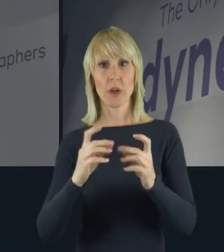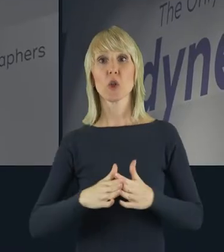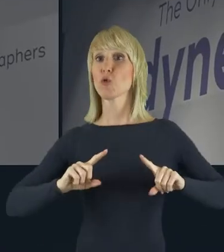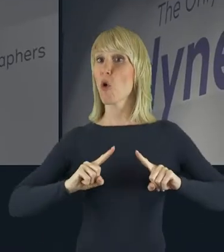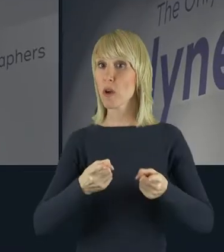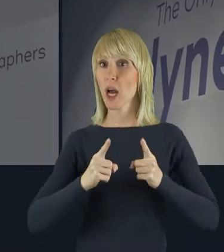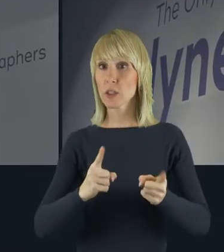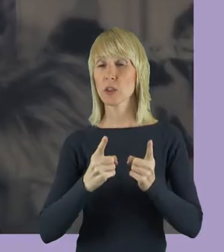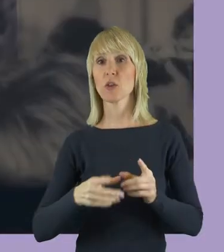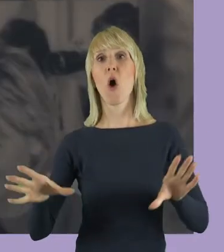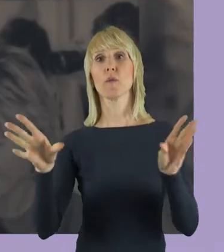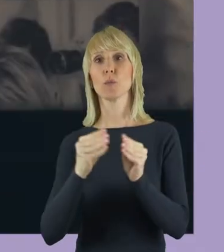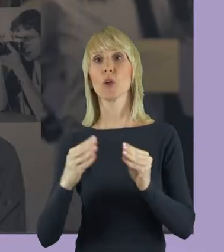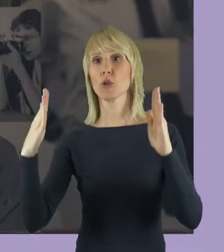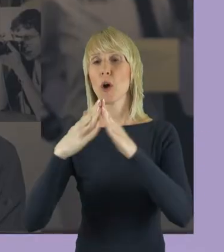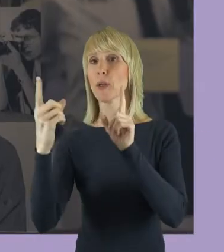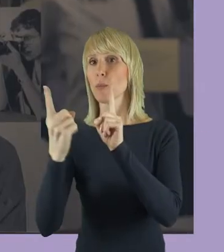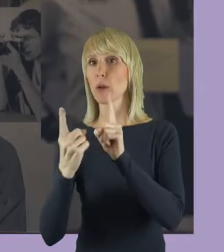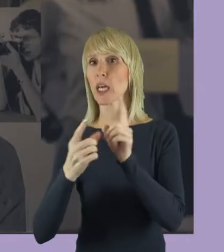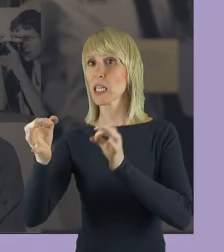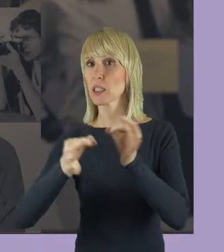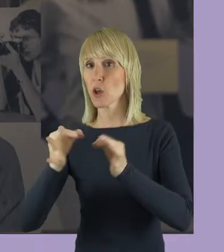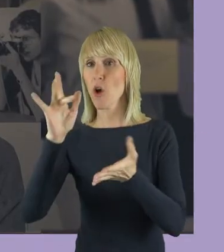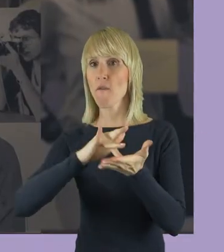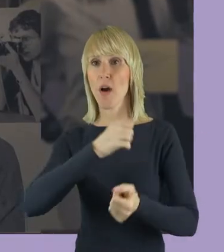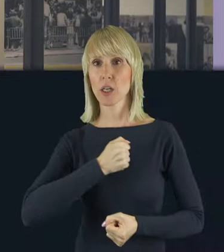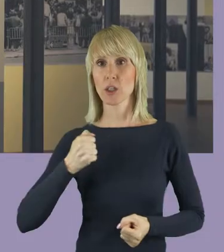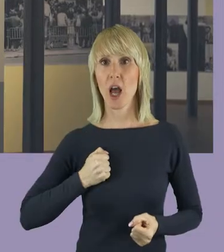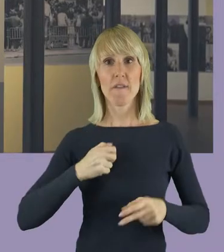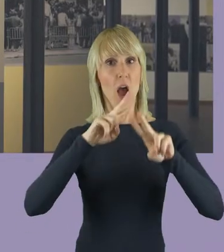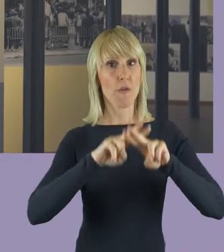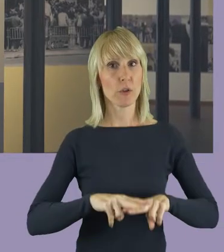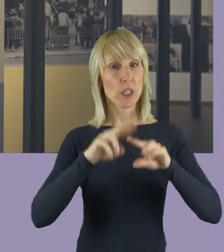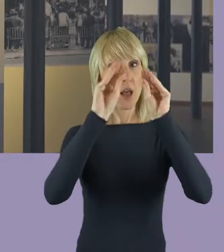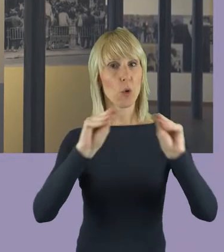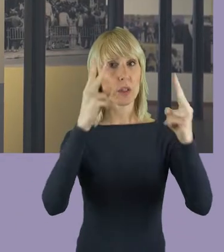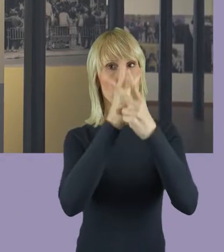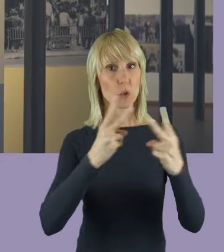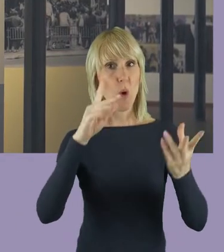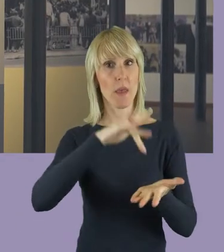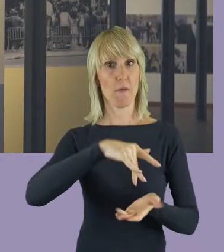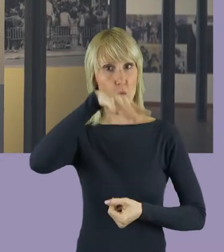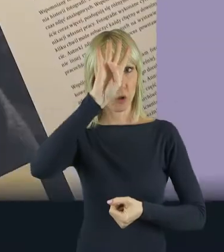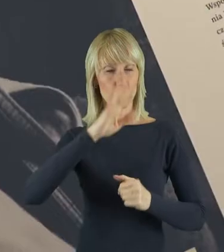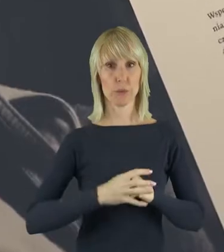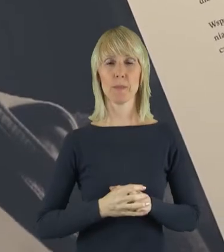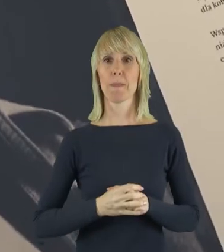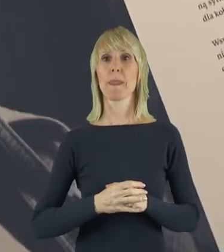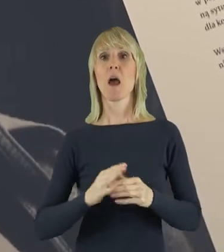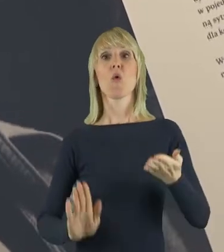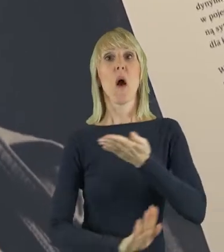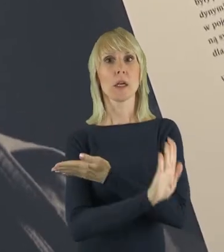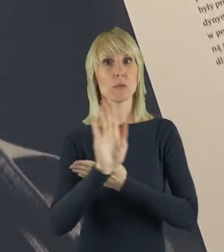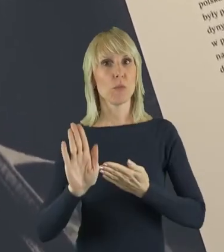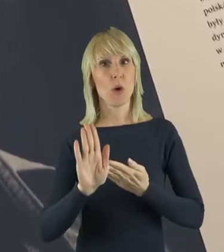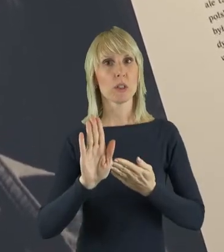została zorganizowana wspólnie z Domem Spotkań z Historią w Warszawie i Fundacją Edukacji Wizualnej w Łodzi. Ekspozycja